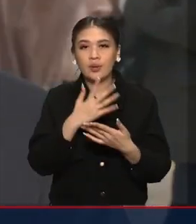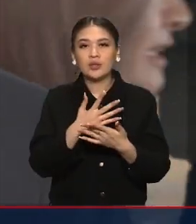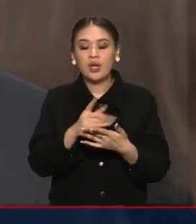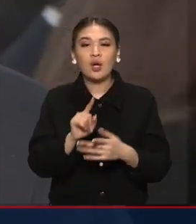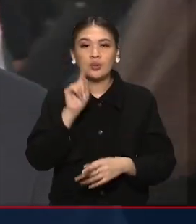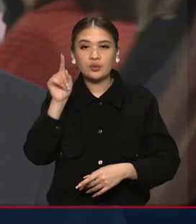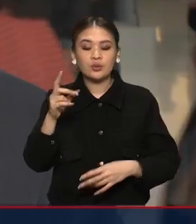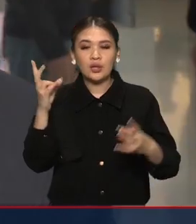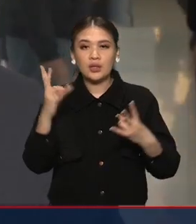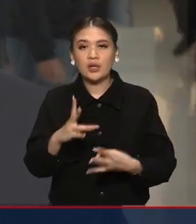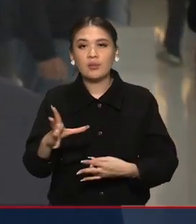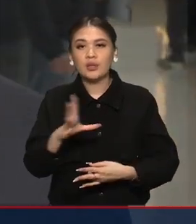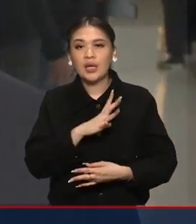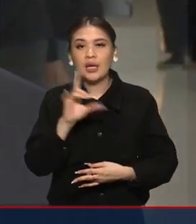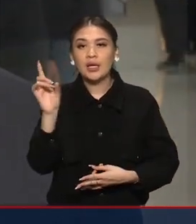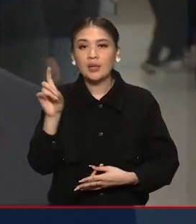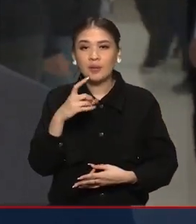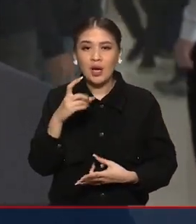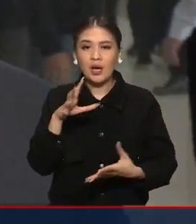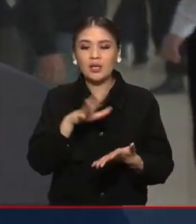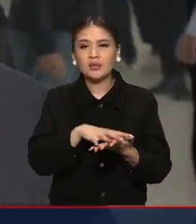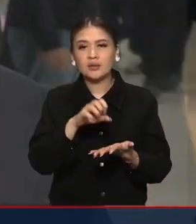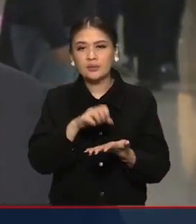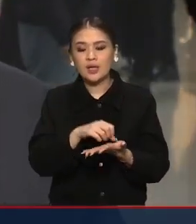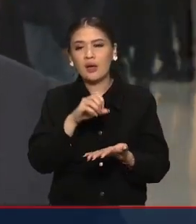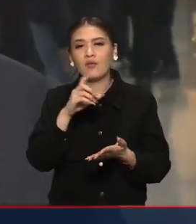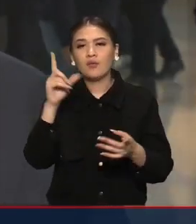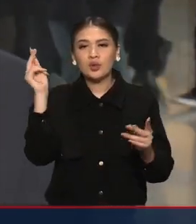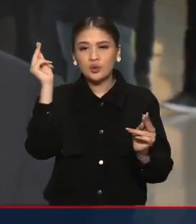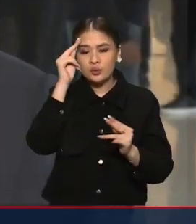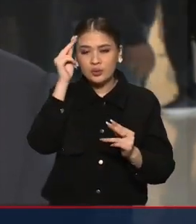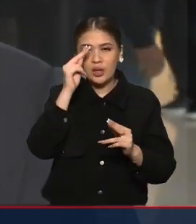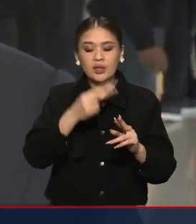оттуда надо было с какими-то химикатами распечатать эту фотографию, изучать это. У